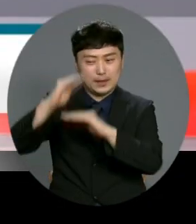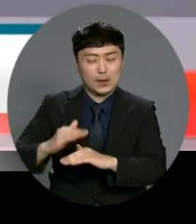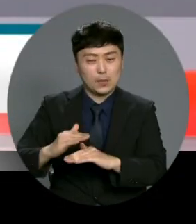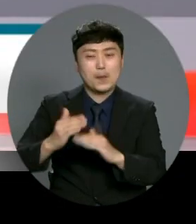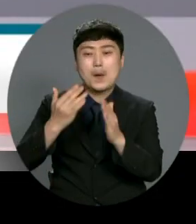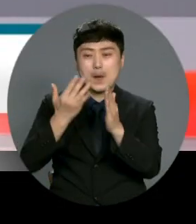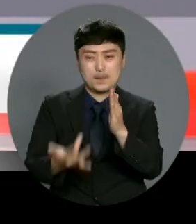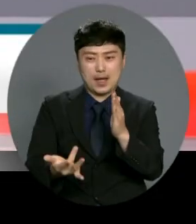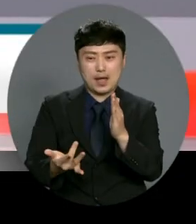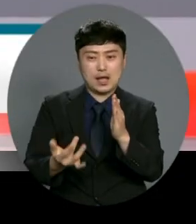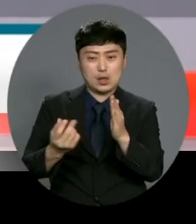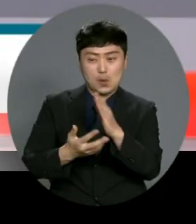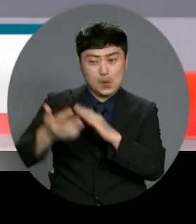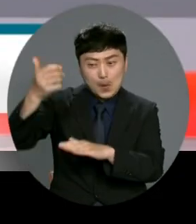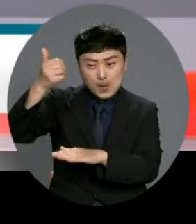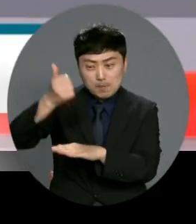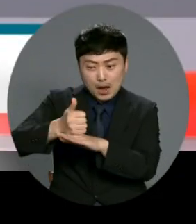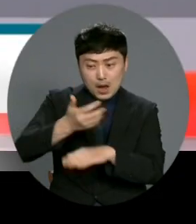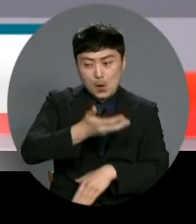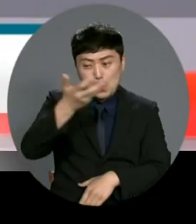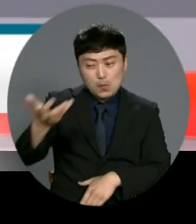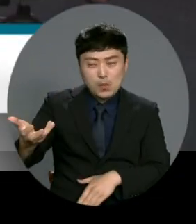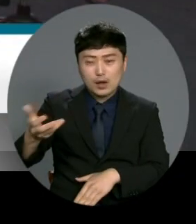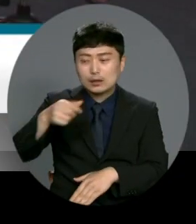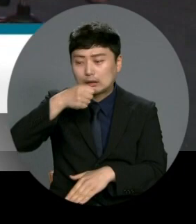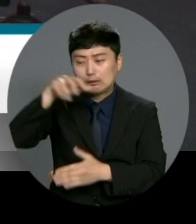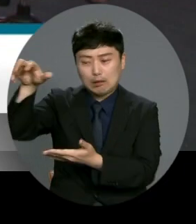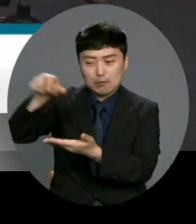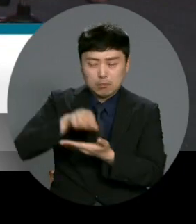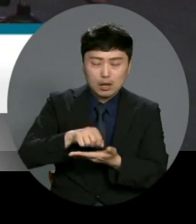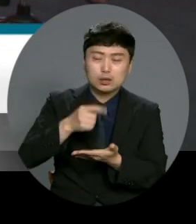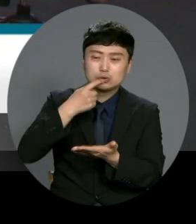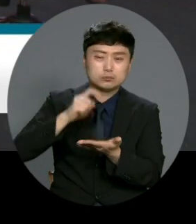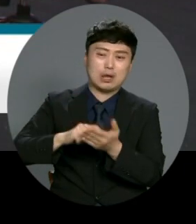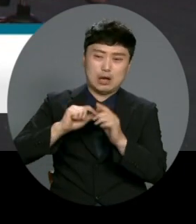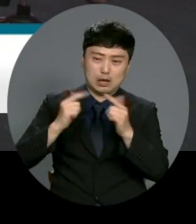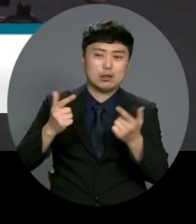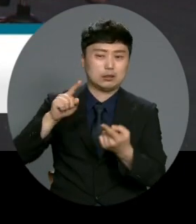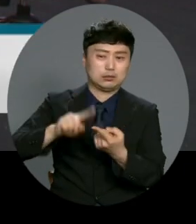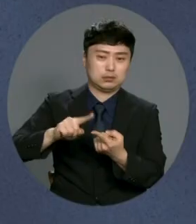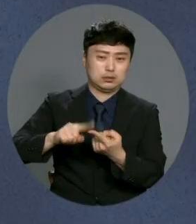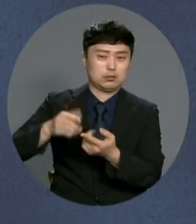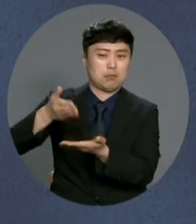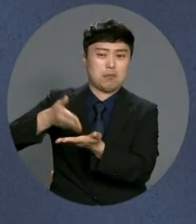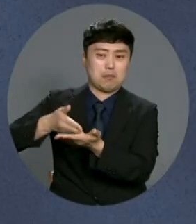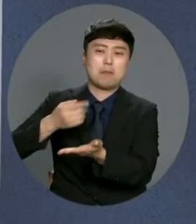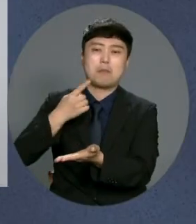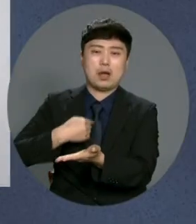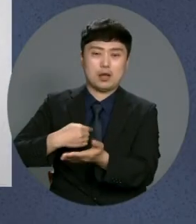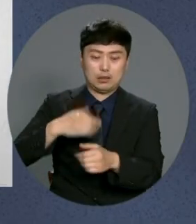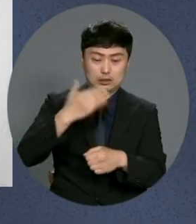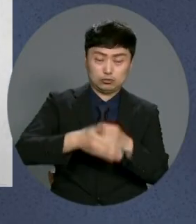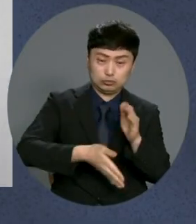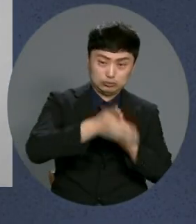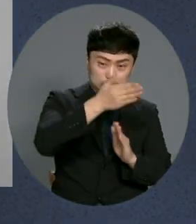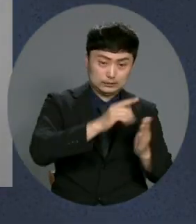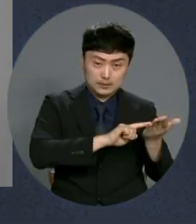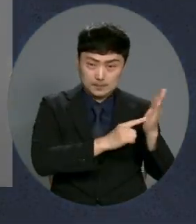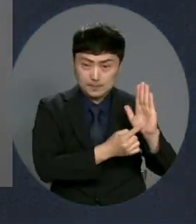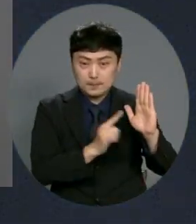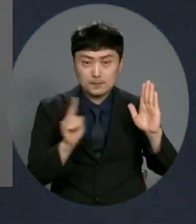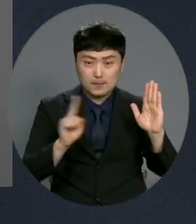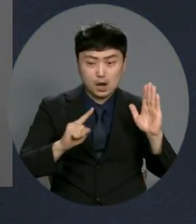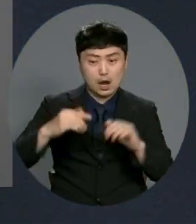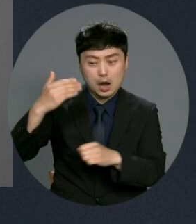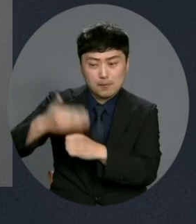빠졌고 성공적인 이전을 위한 재정 확보도 쉽지 않다는 점을 짚었습니다. 대구시는 보도자료에서